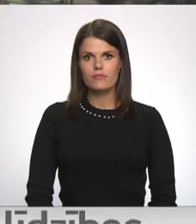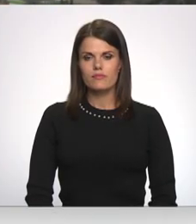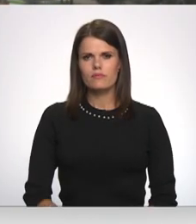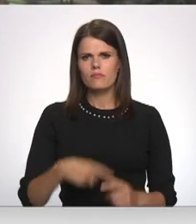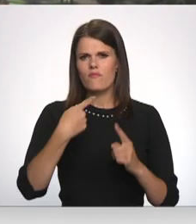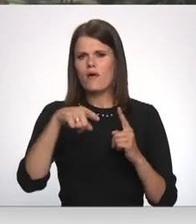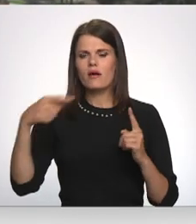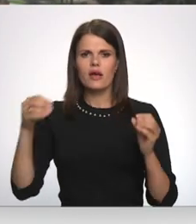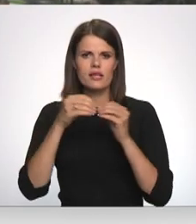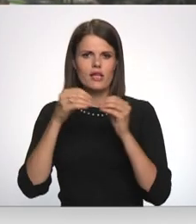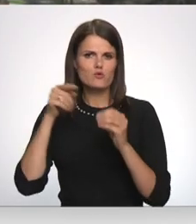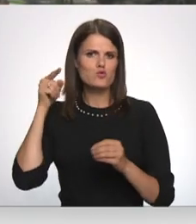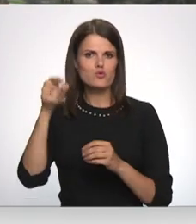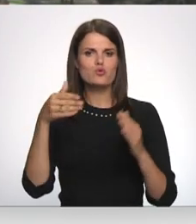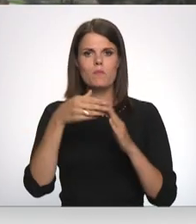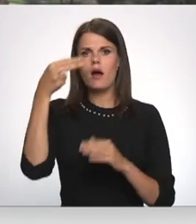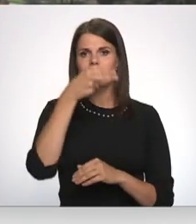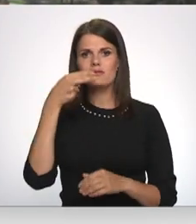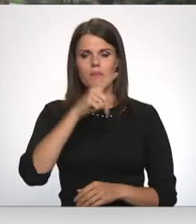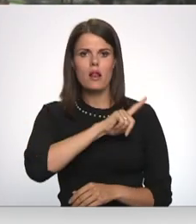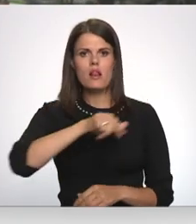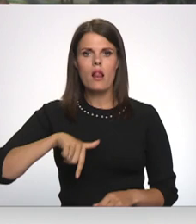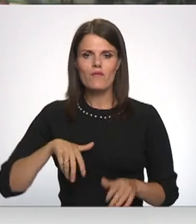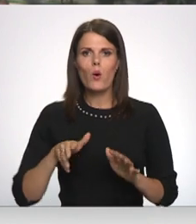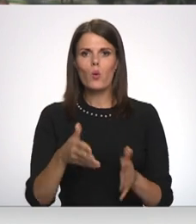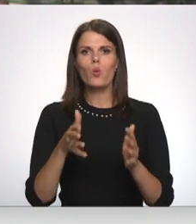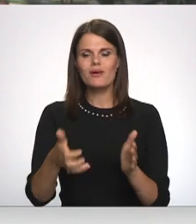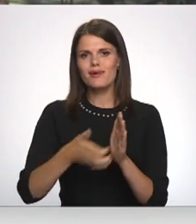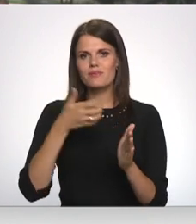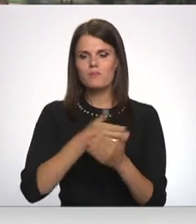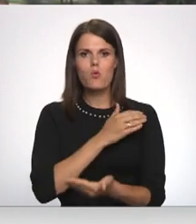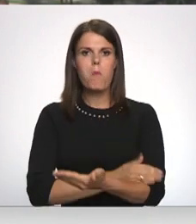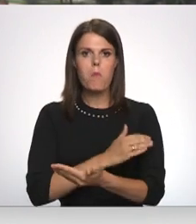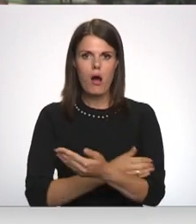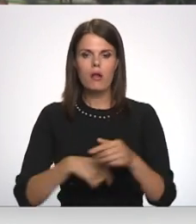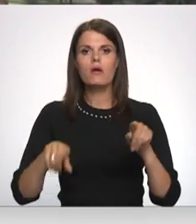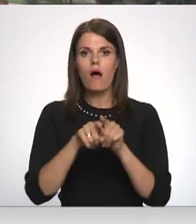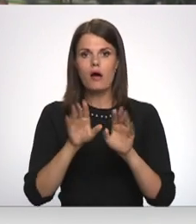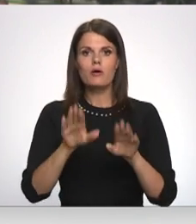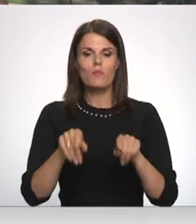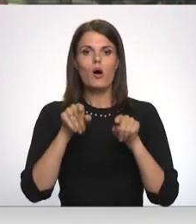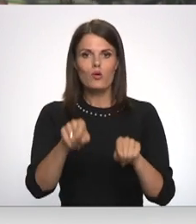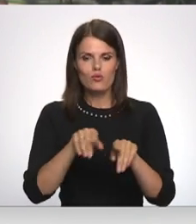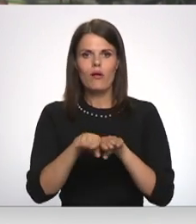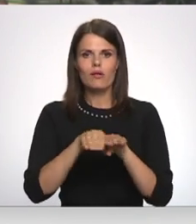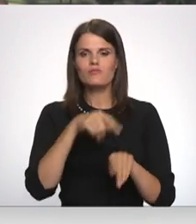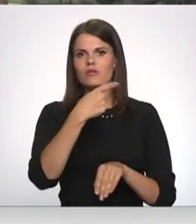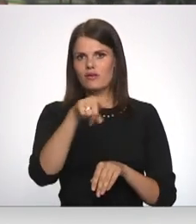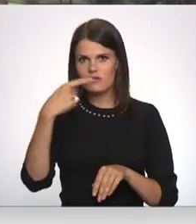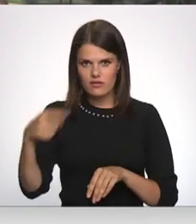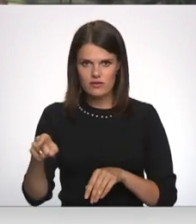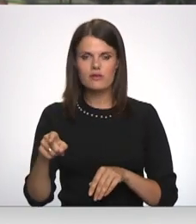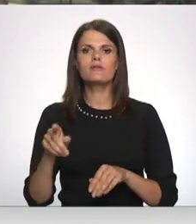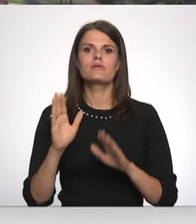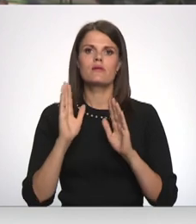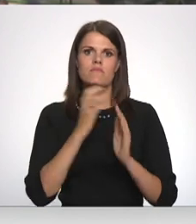Vairāki desmiti tūkstoši mājsaimniecību Latvijā kā kurināmo izmanto malku. Arī par to, līdzīgi kā citiem energoresursiem,